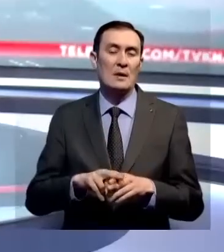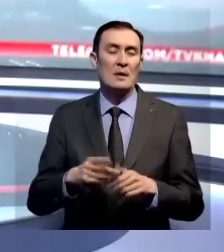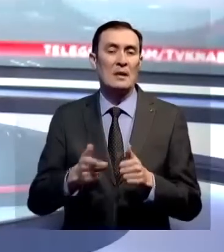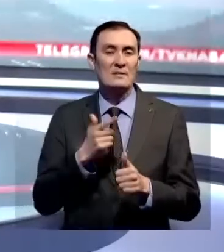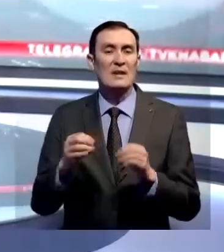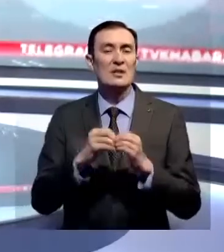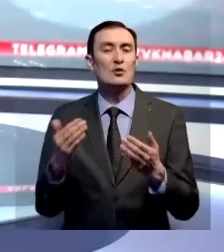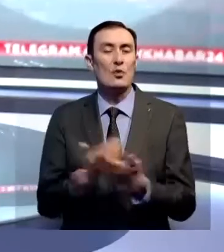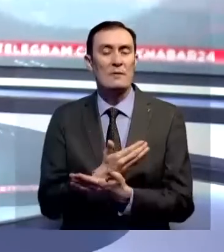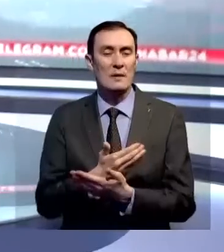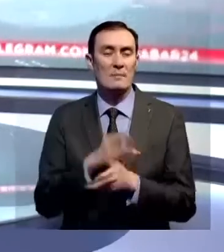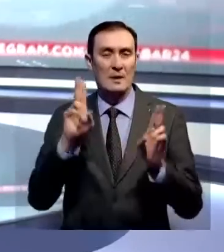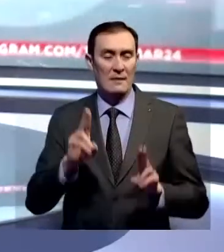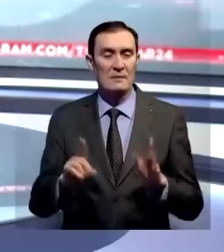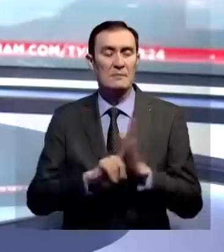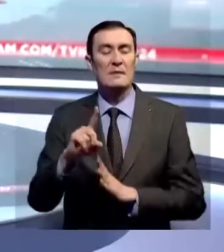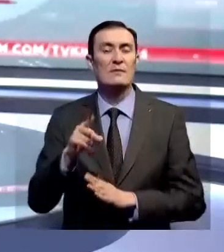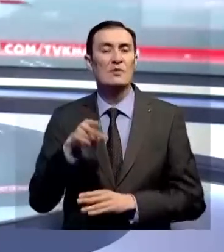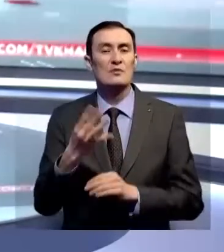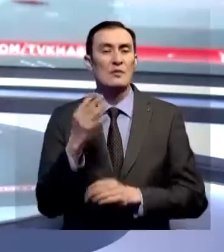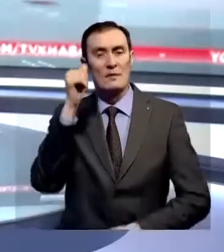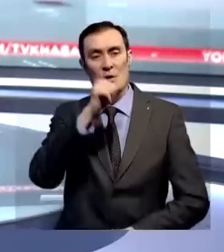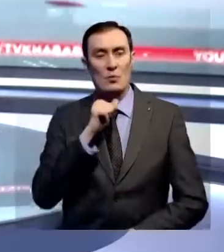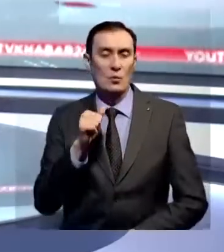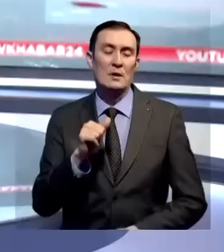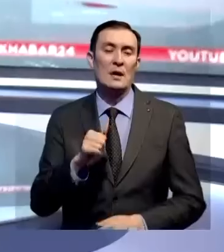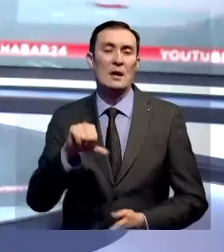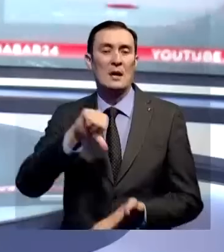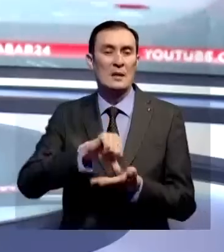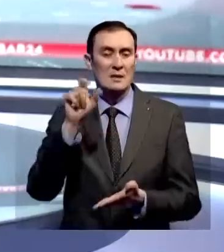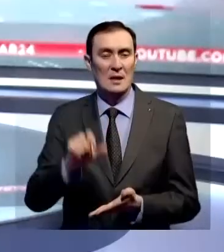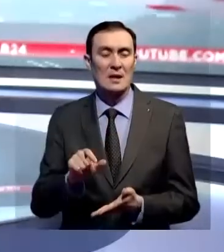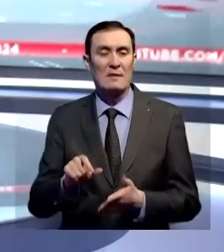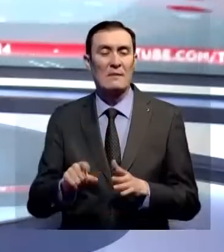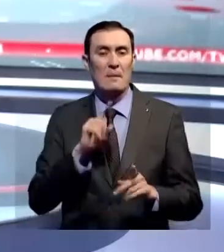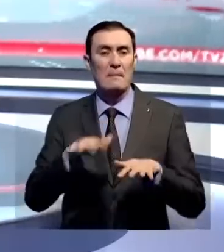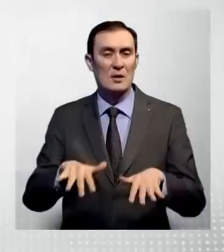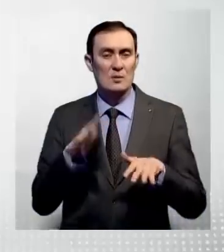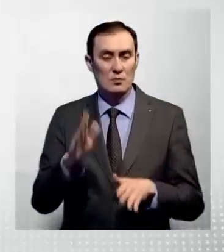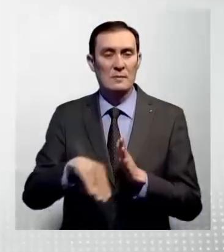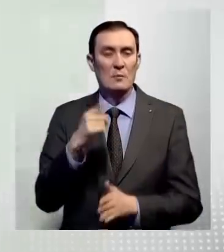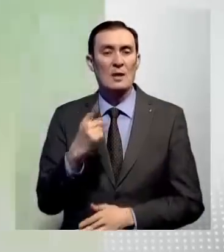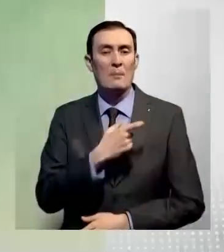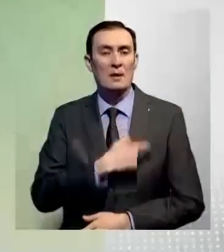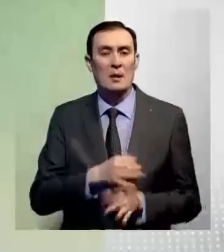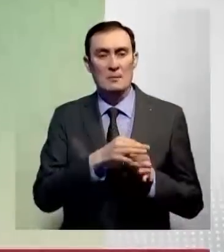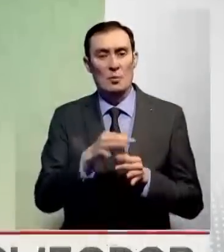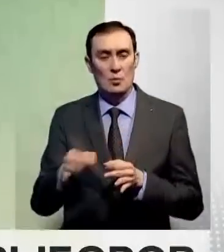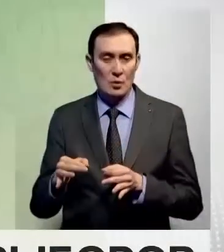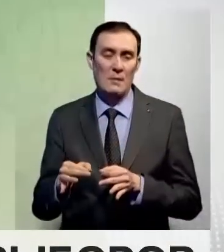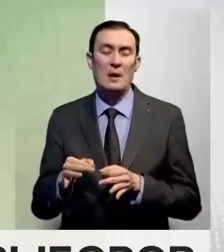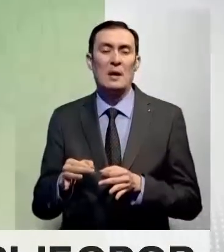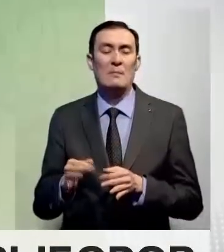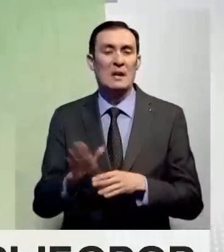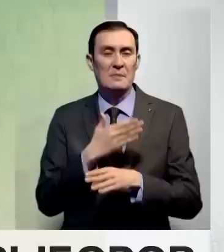10 главных новшеств. Впервые с 2004 года, по его словам, кандидаты в Мажилис будут избираться по одномандатным округам.